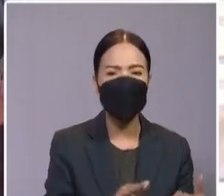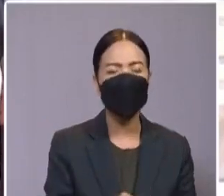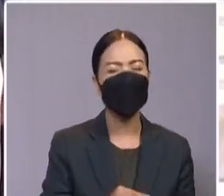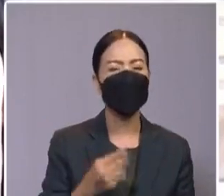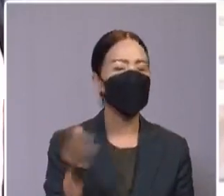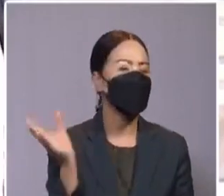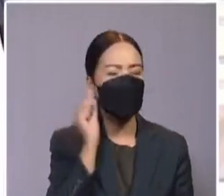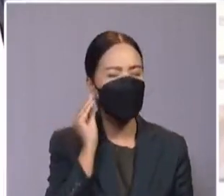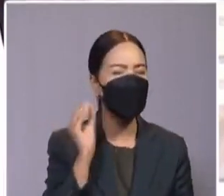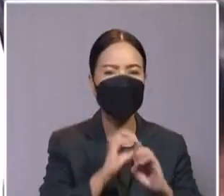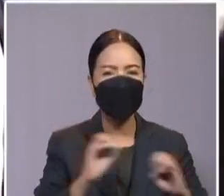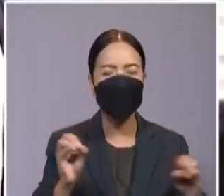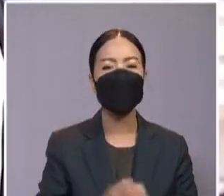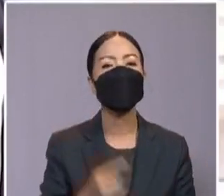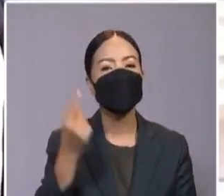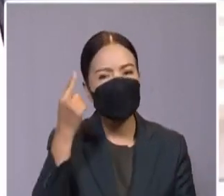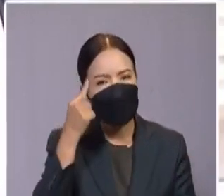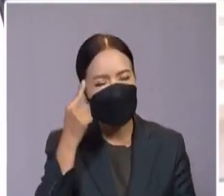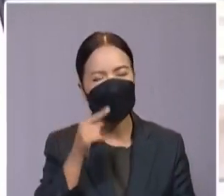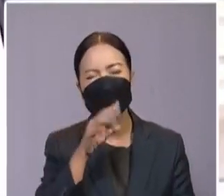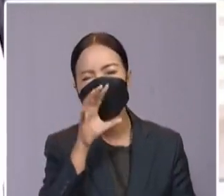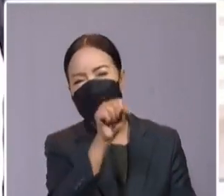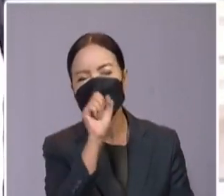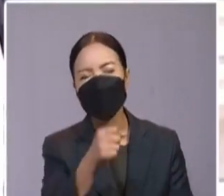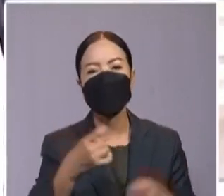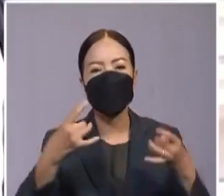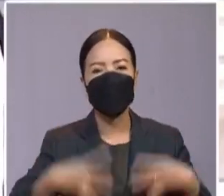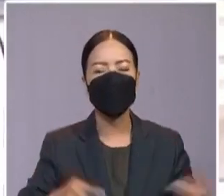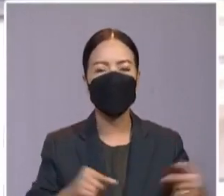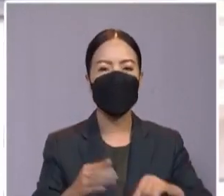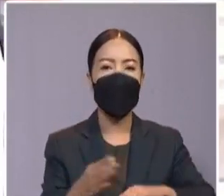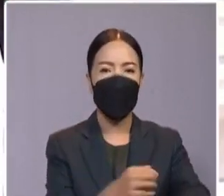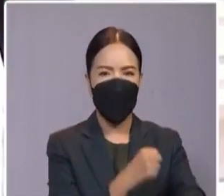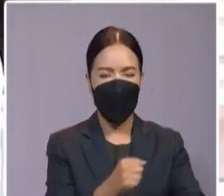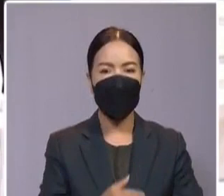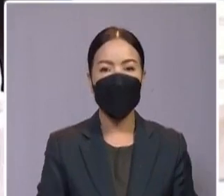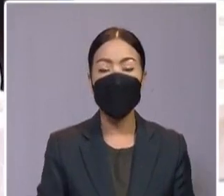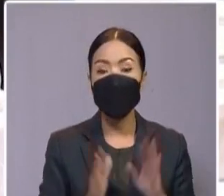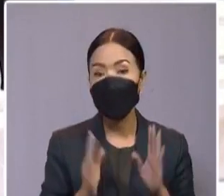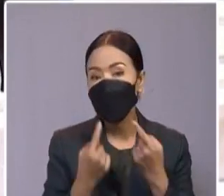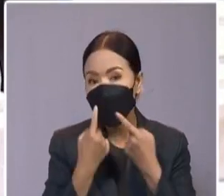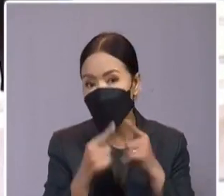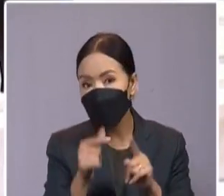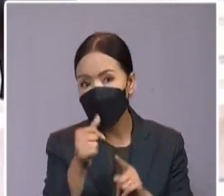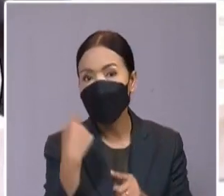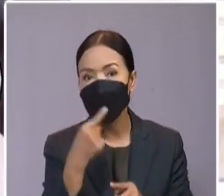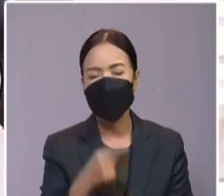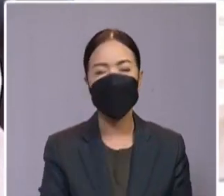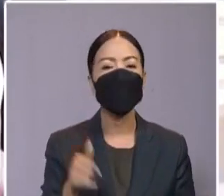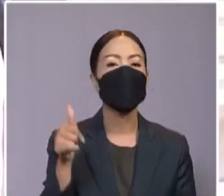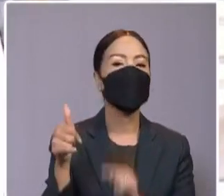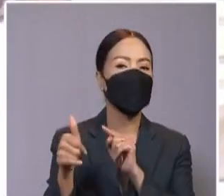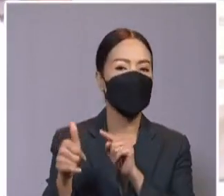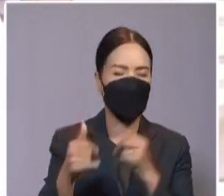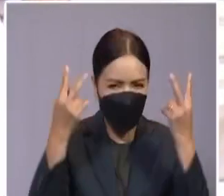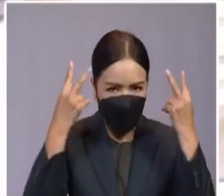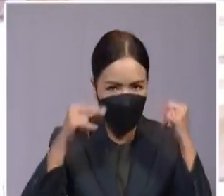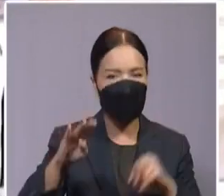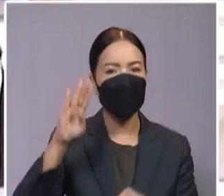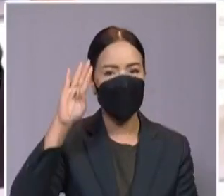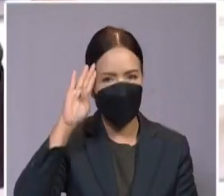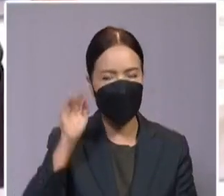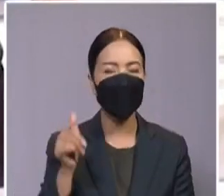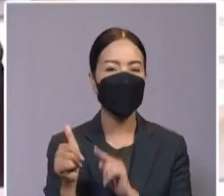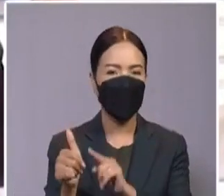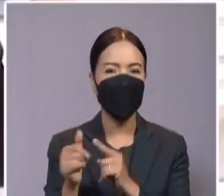ธันวาคมนั้นเป็นการคาดเดาเชิงการเมืองคนที่จะตอบเรื่องนี้ได้มีคนเดียวค่ะนั่นก็คือพลเอกประยุทธ์ค่ะ